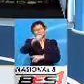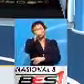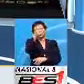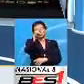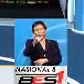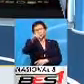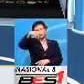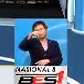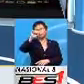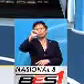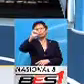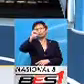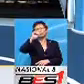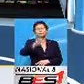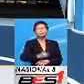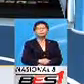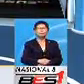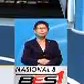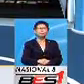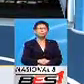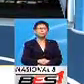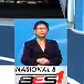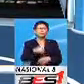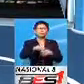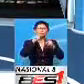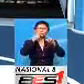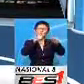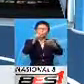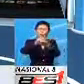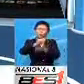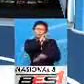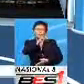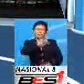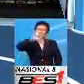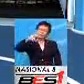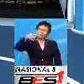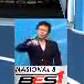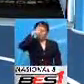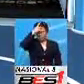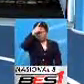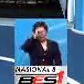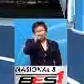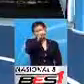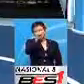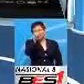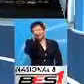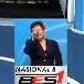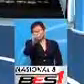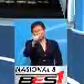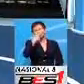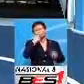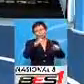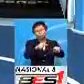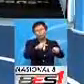Tony sementara itu juga dalam jawapan bertulis menteri di jabatan Perdana Menteri Datuk Seri azalina Osman Said bagi